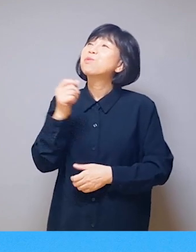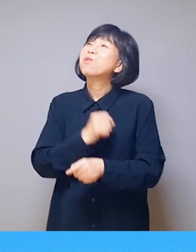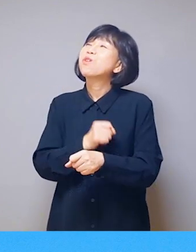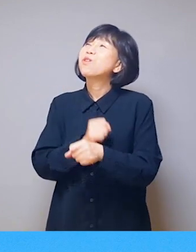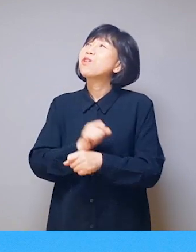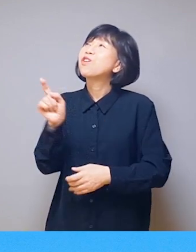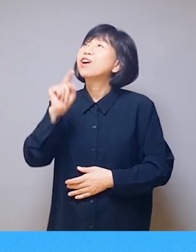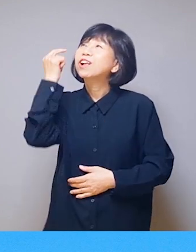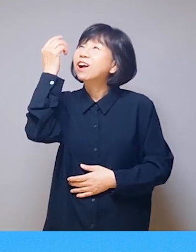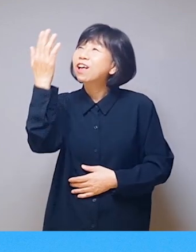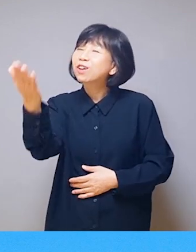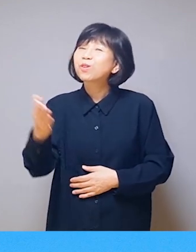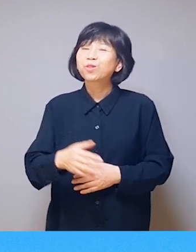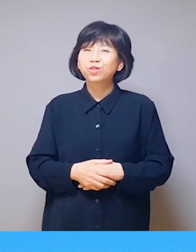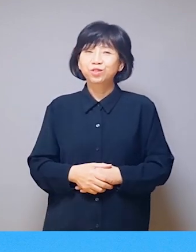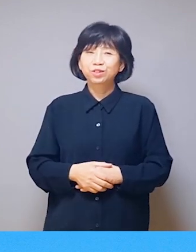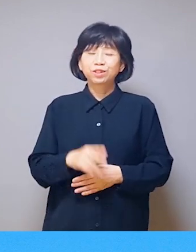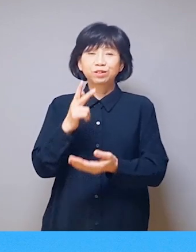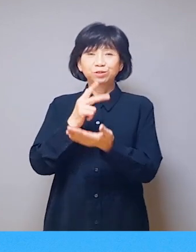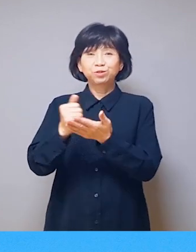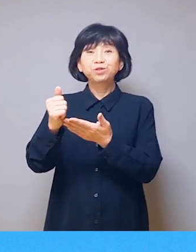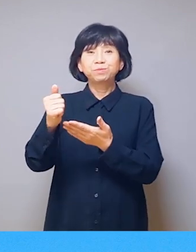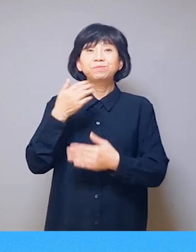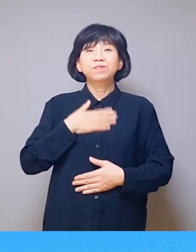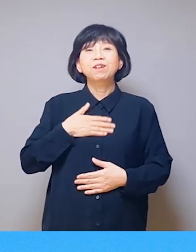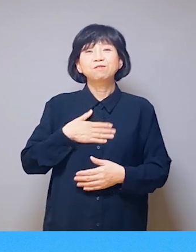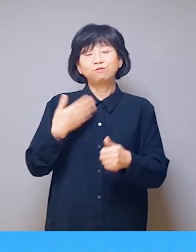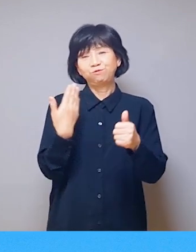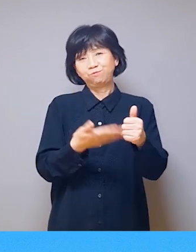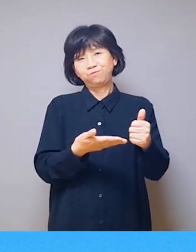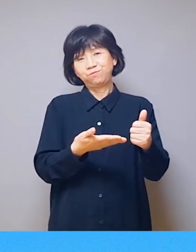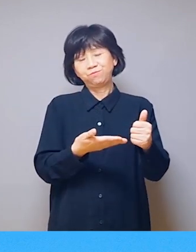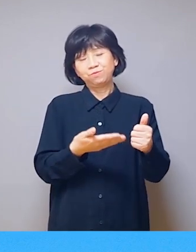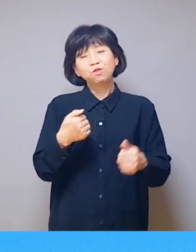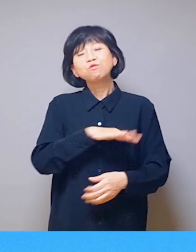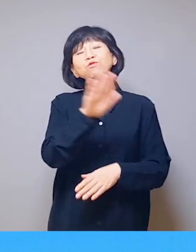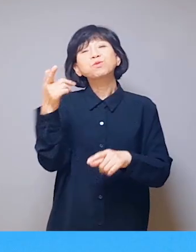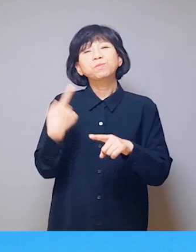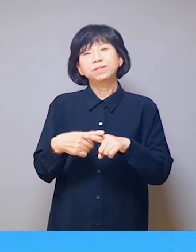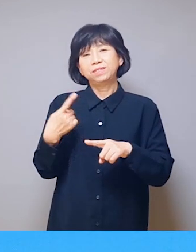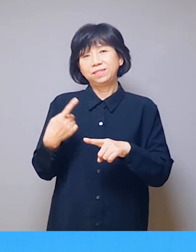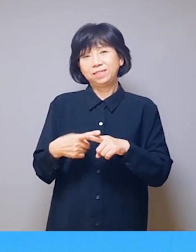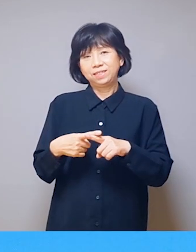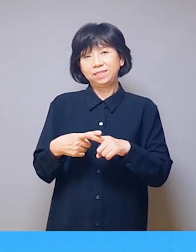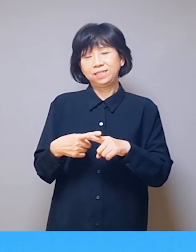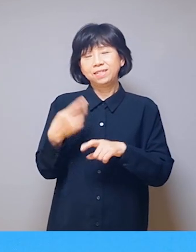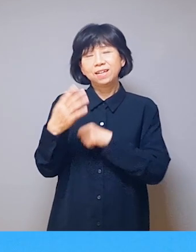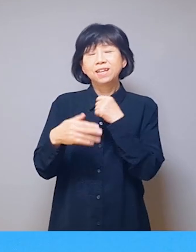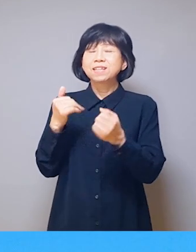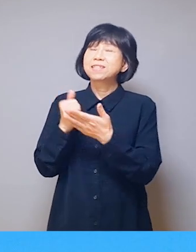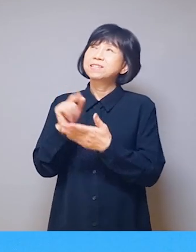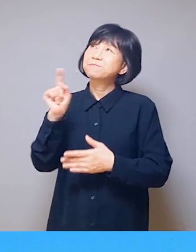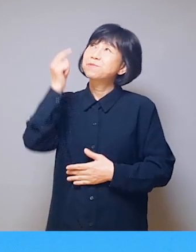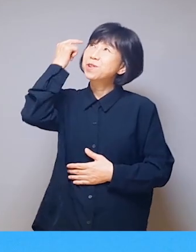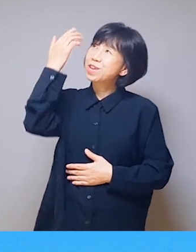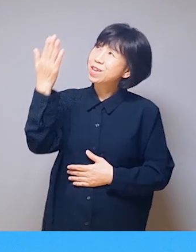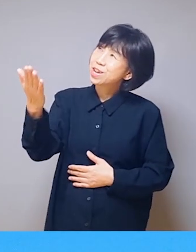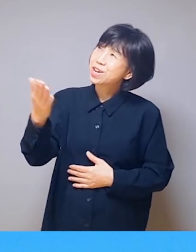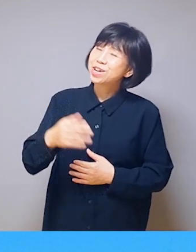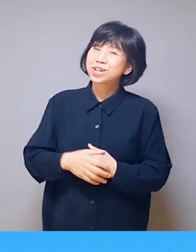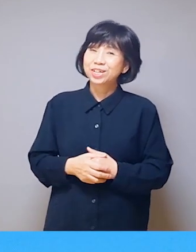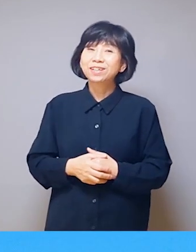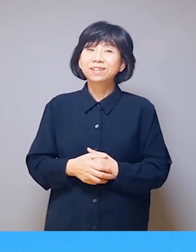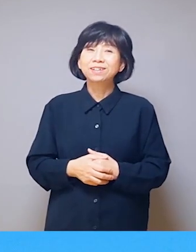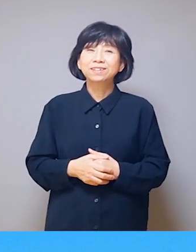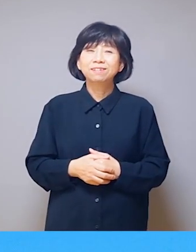근데 주님께서 알려주시는 거예요. 우리들도 마찬가지입니다. 사명이 뭘까? 사명이 너무 거창해 보이는